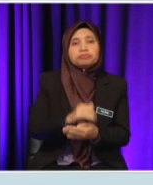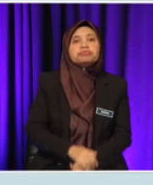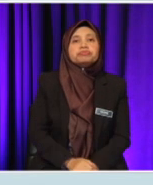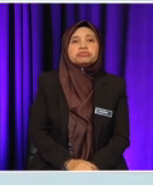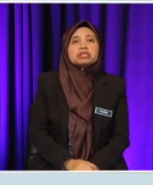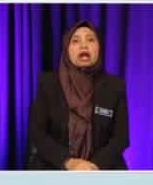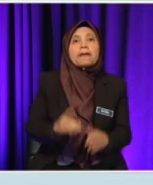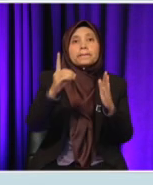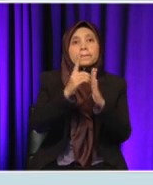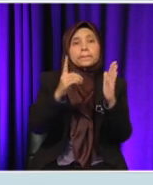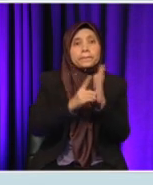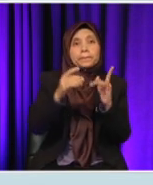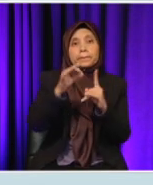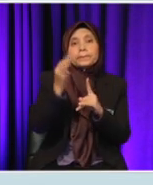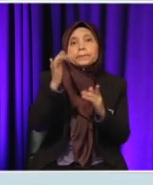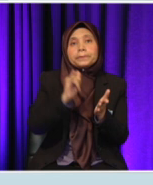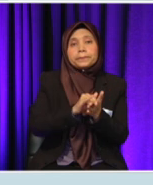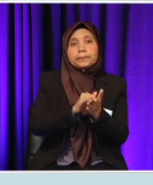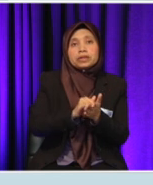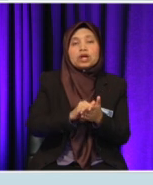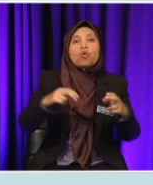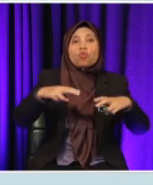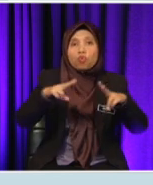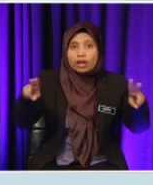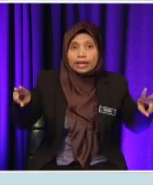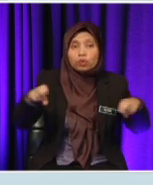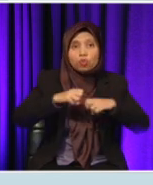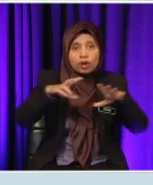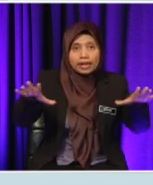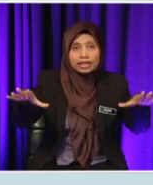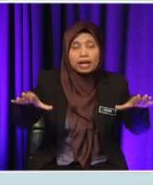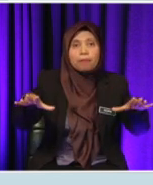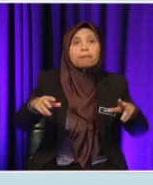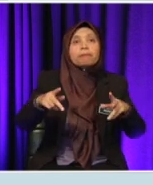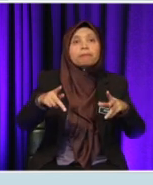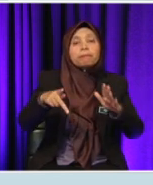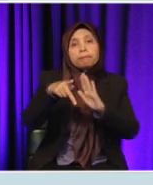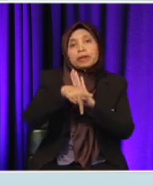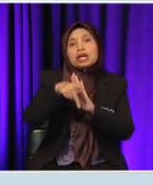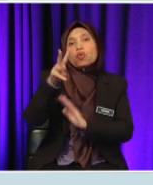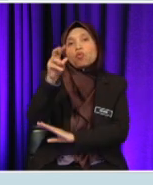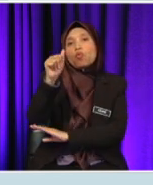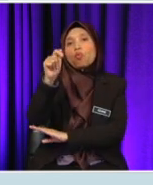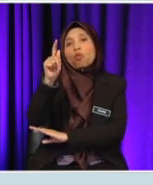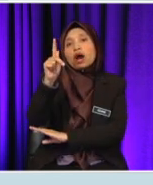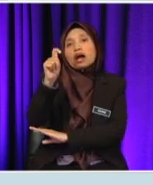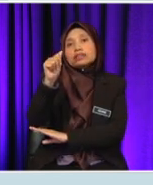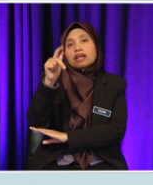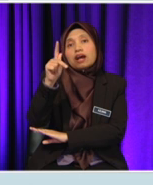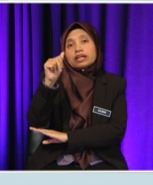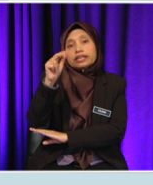berdasarkan petikan tersebut Uraikan perwatakan perwatakan saya Uraikan